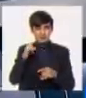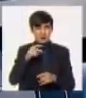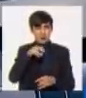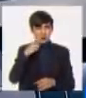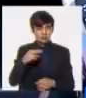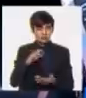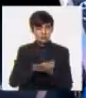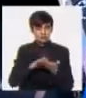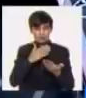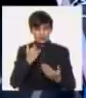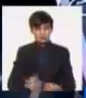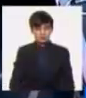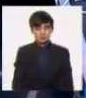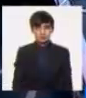судна.